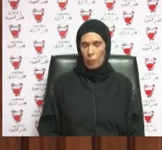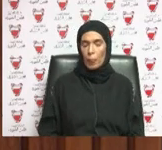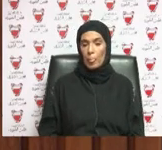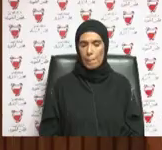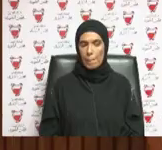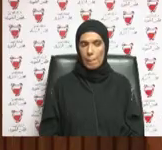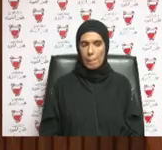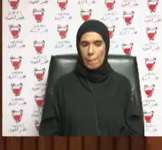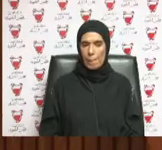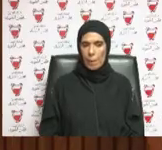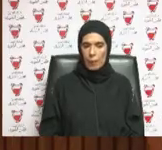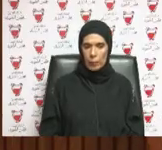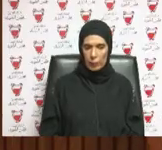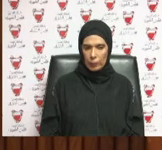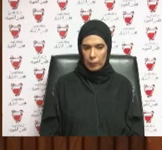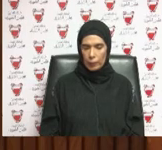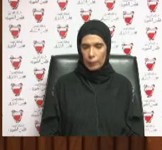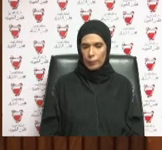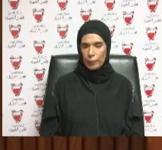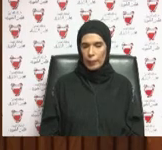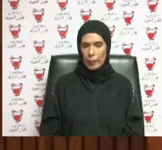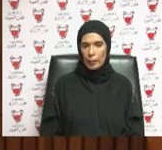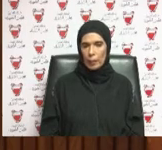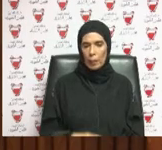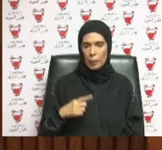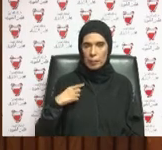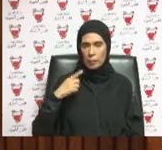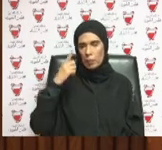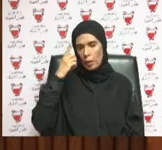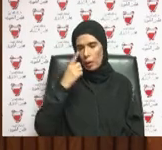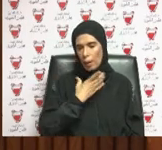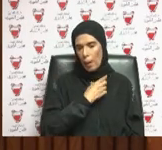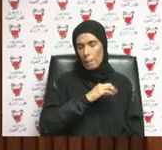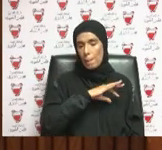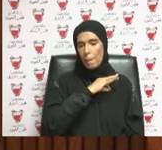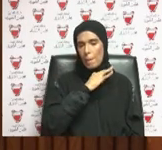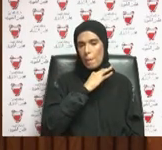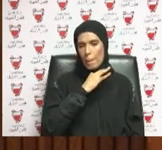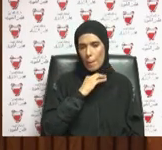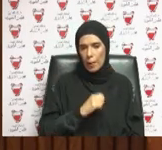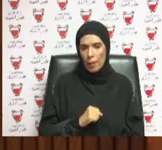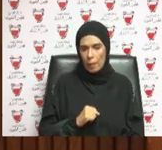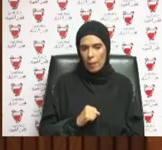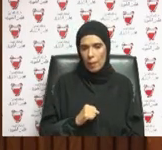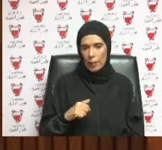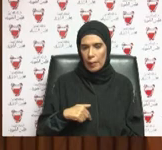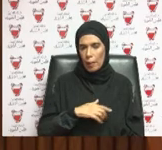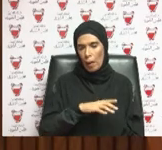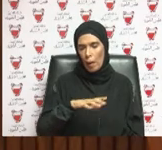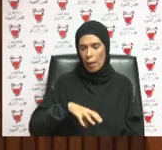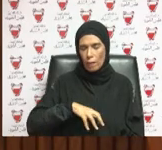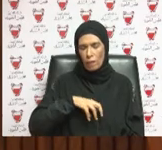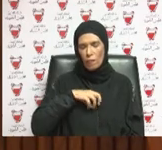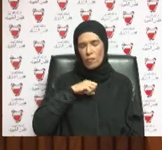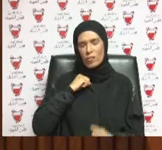تفضل. شكرا معالي الأخ الرئيس. بسم الله الرحمن الرحيم. أيته النفس المطمئنة، ارجع